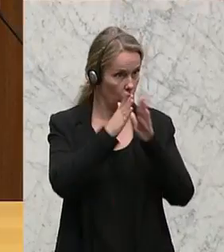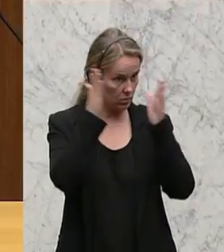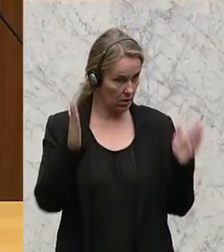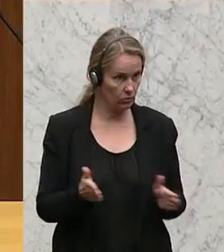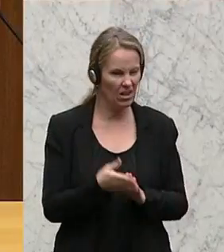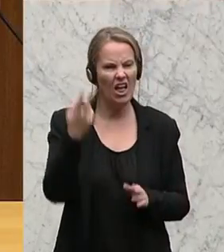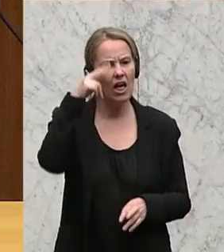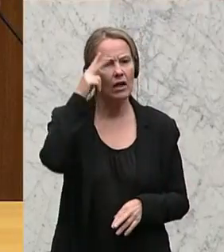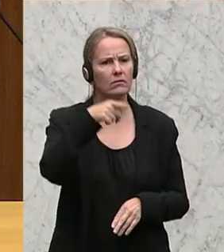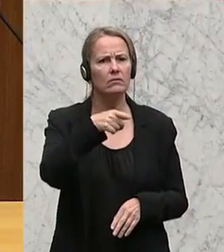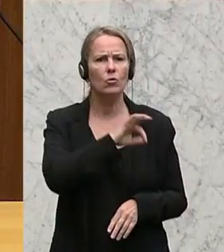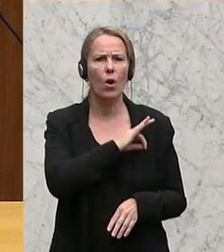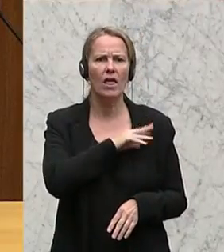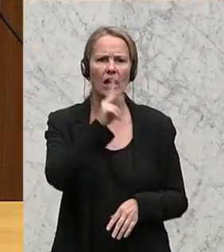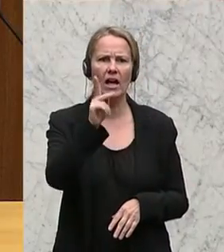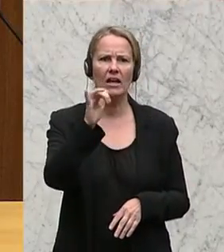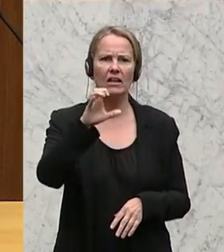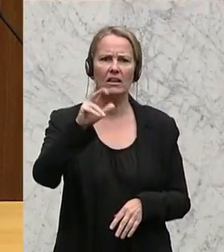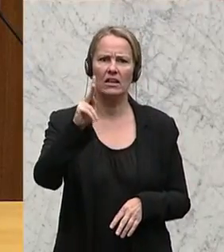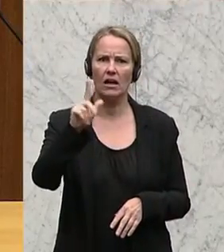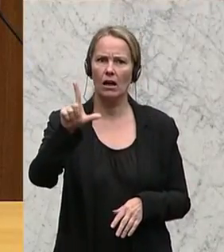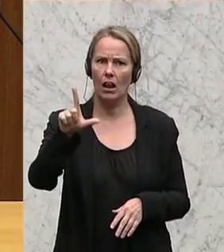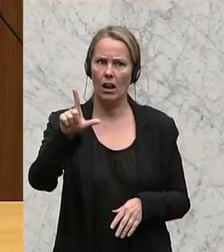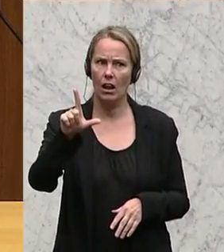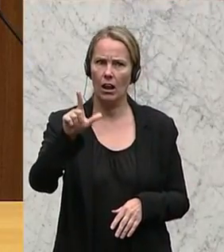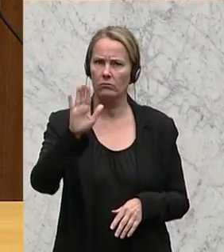der Kollege Kickl hat seine